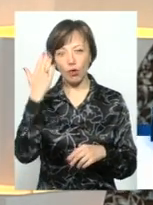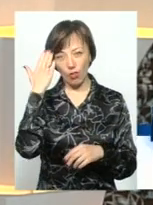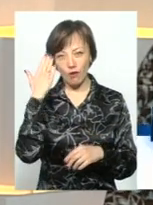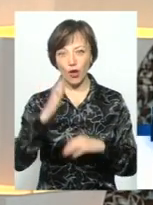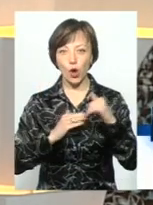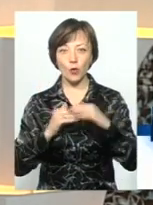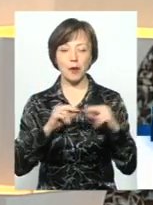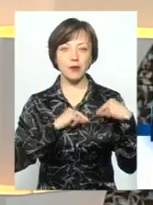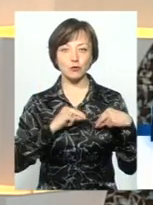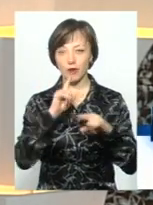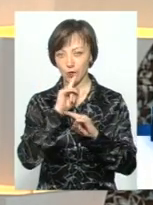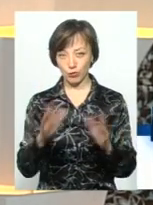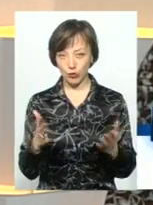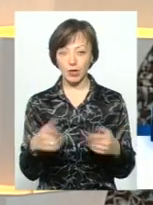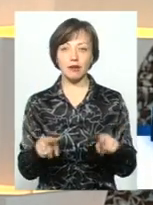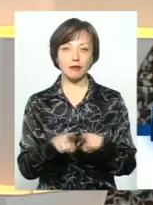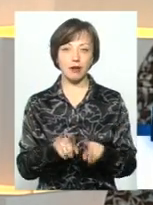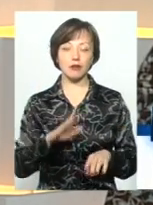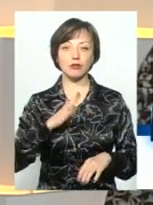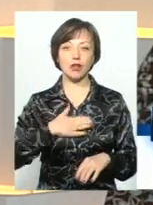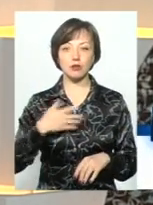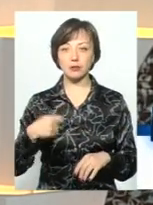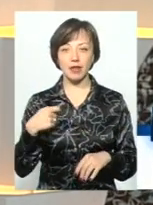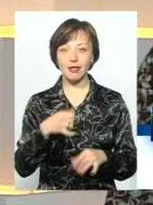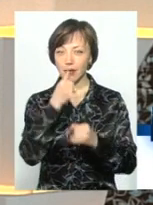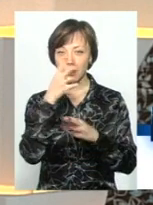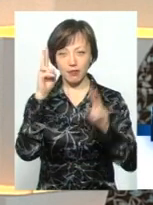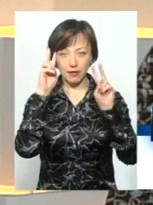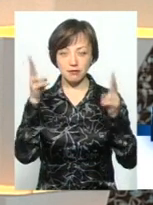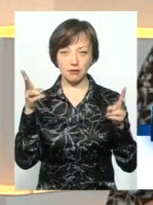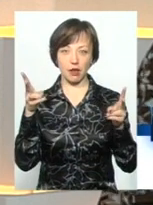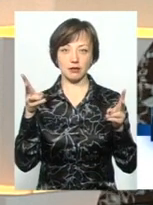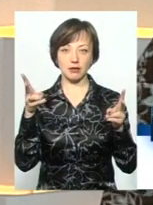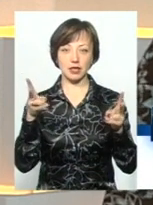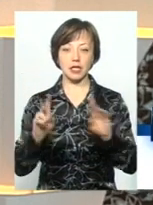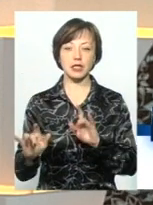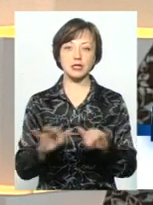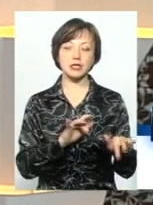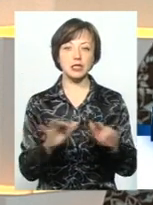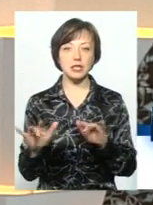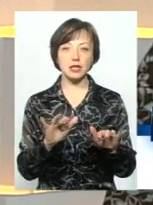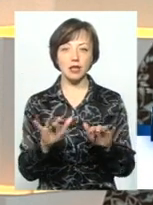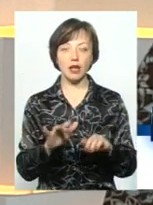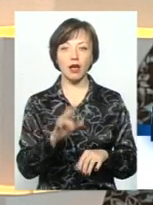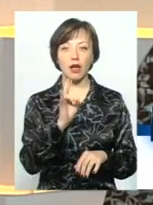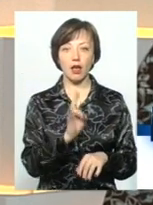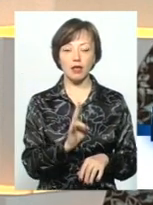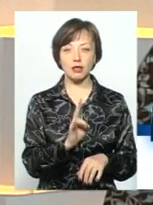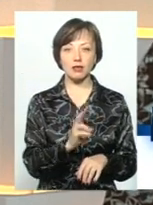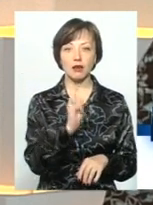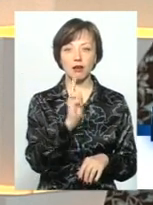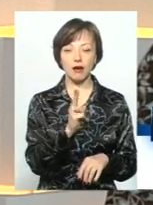будуть. І так наш президент не міг не знати дій НКРЕ, так,